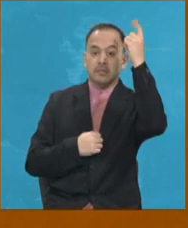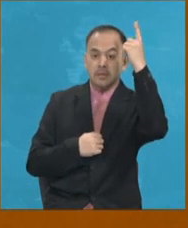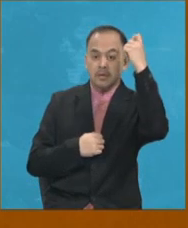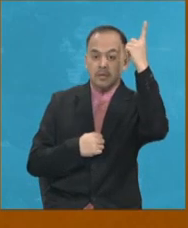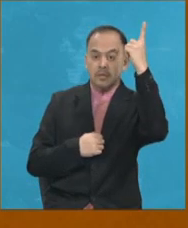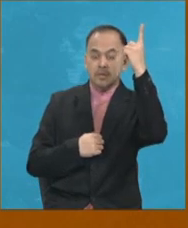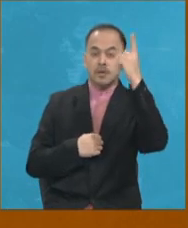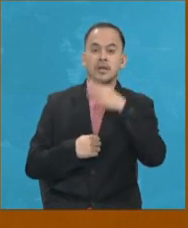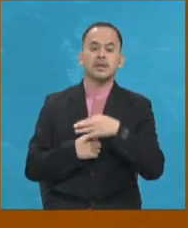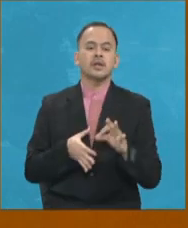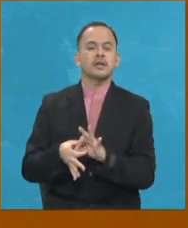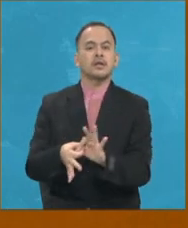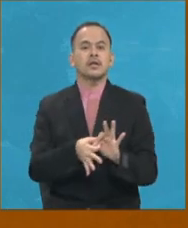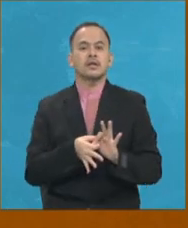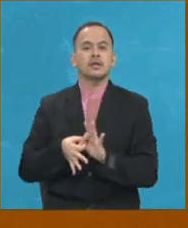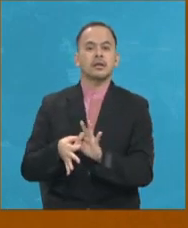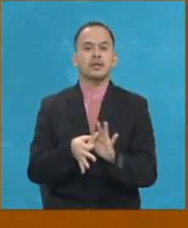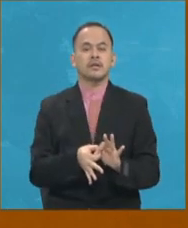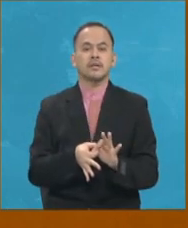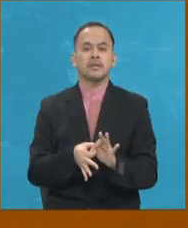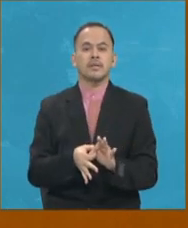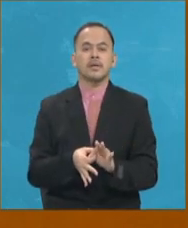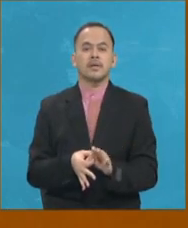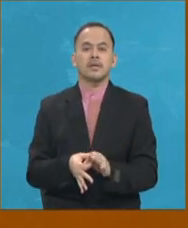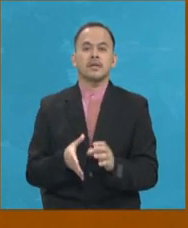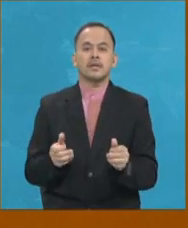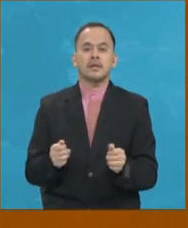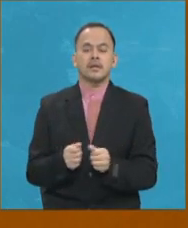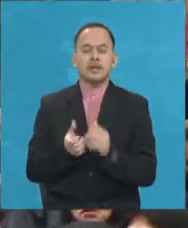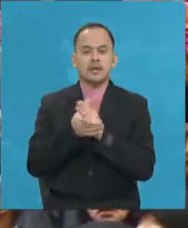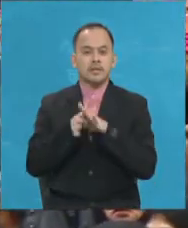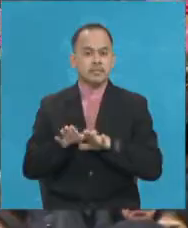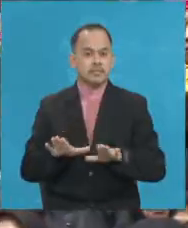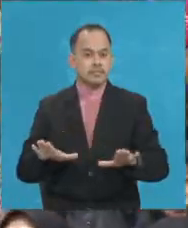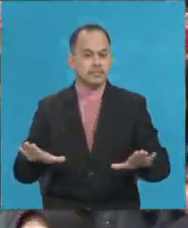dan kerjasama perkerasan keamanan